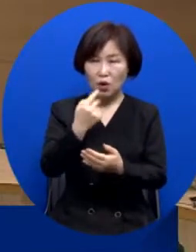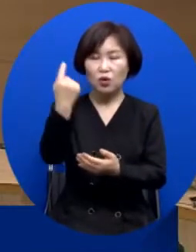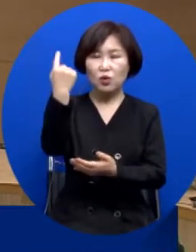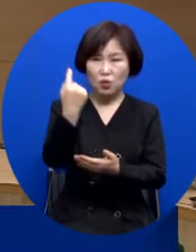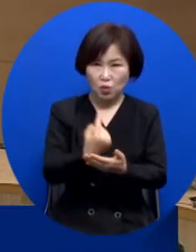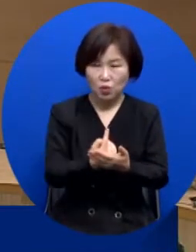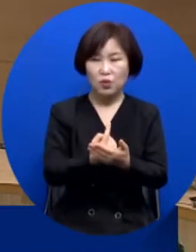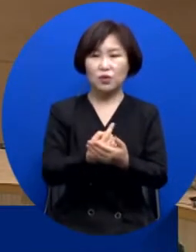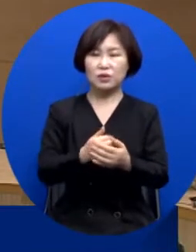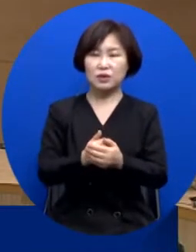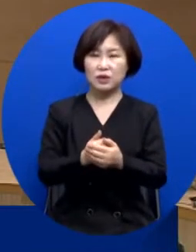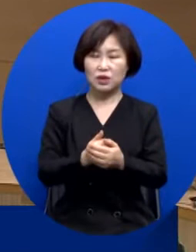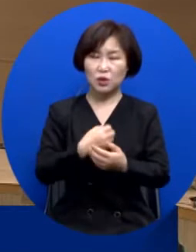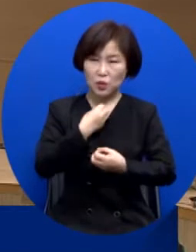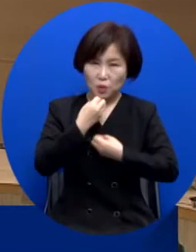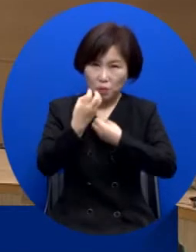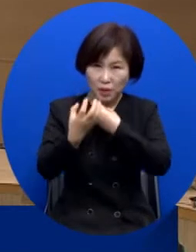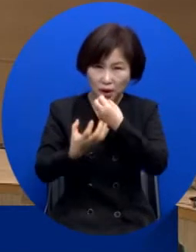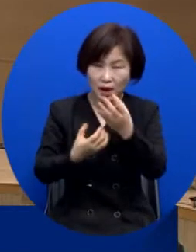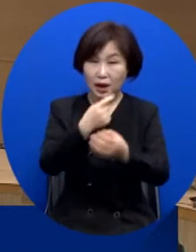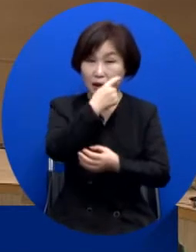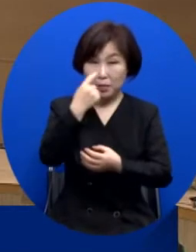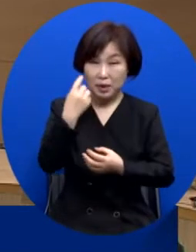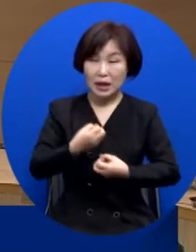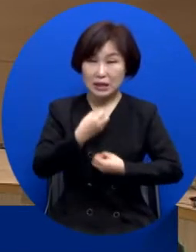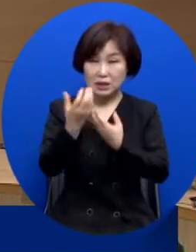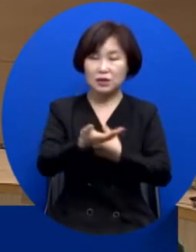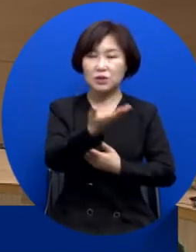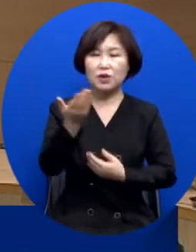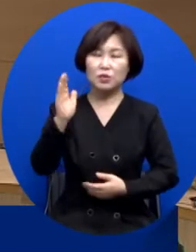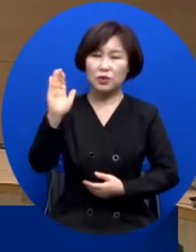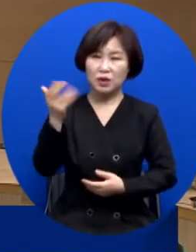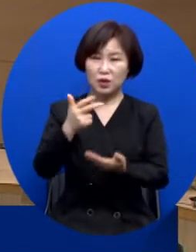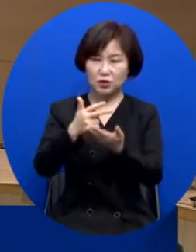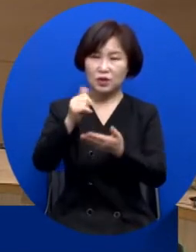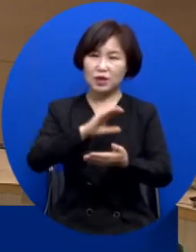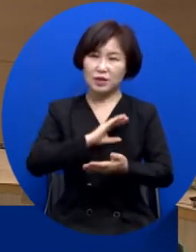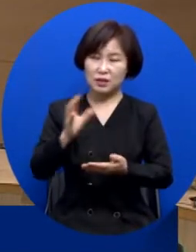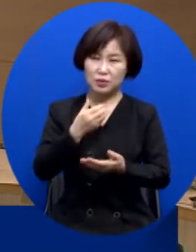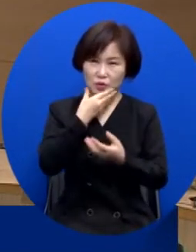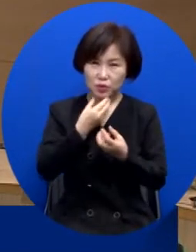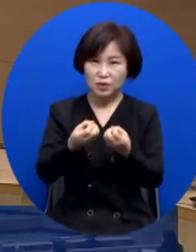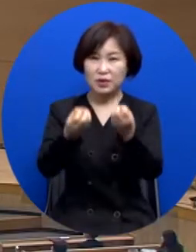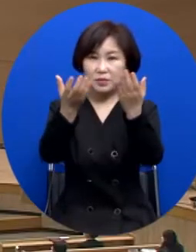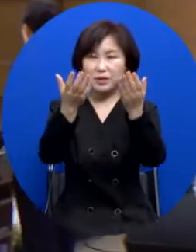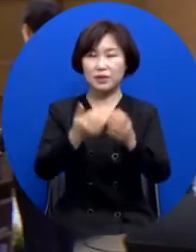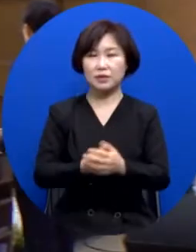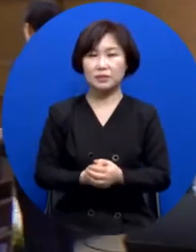임했노라고 고백하며 간증하는 여러분 되기를 주님의 이름으로 축원합니다.